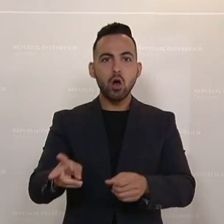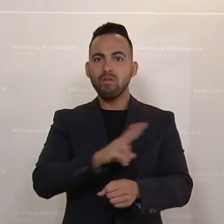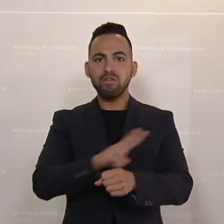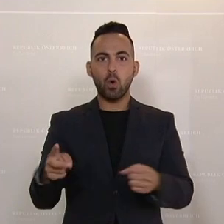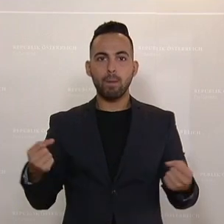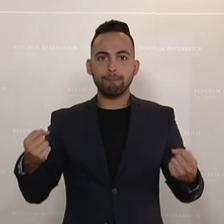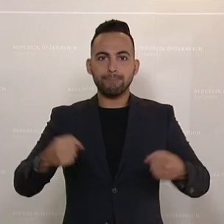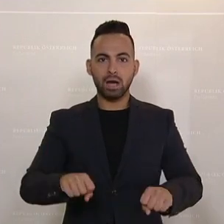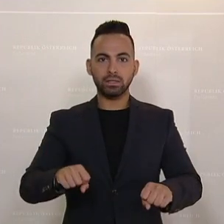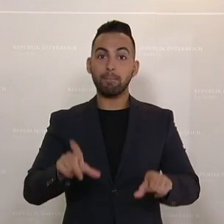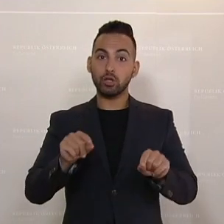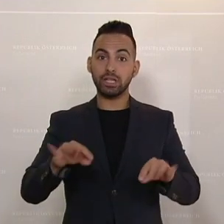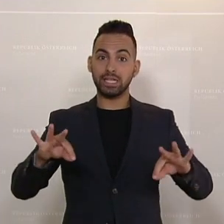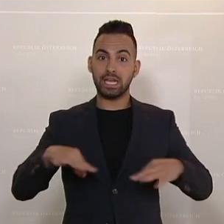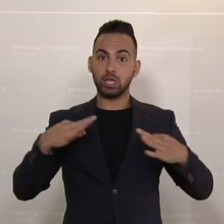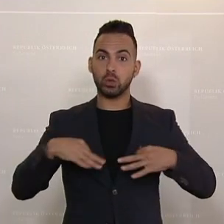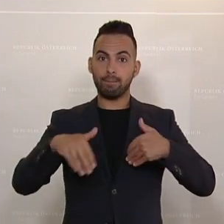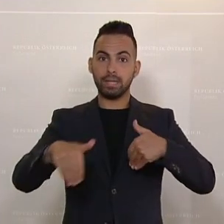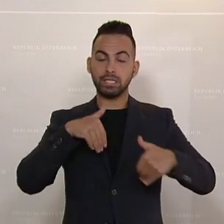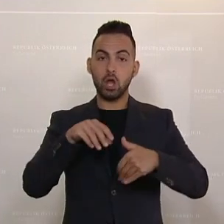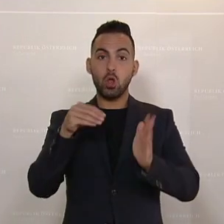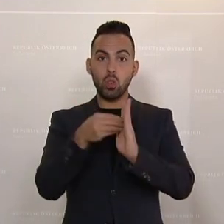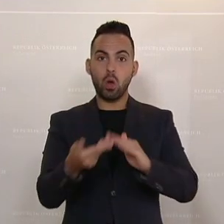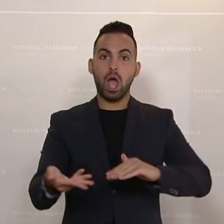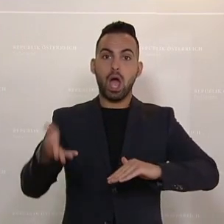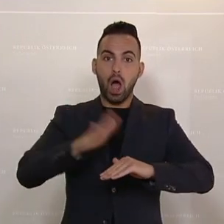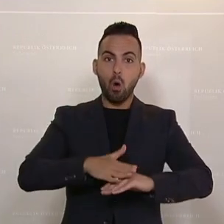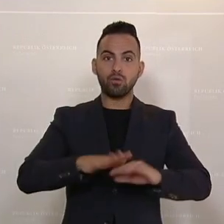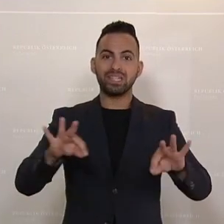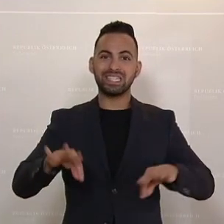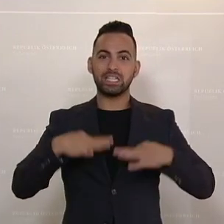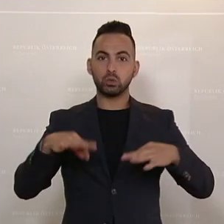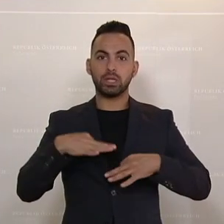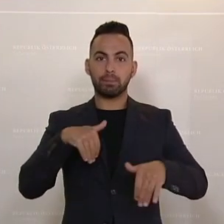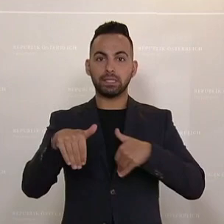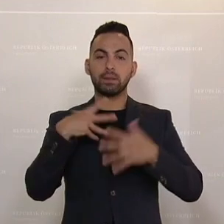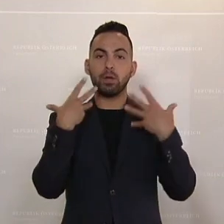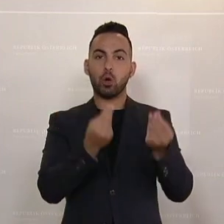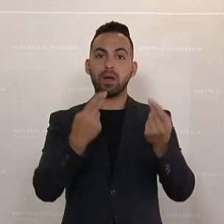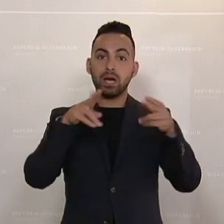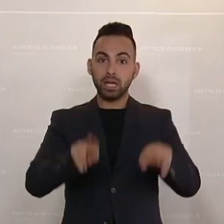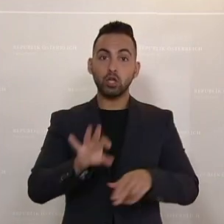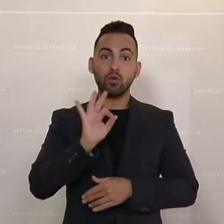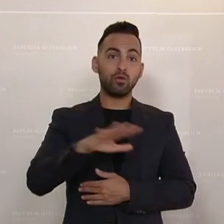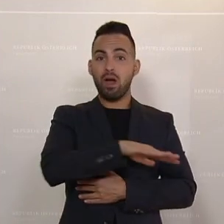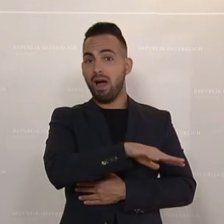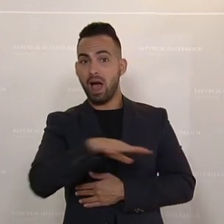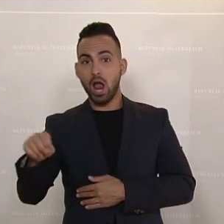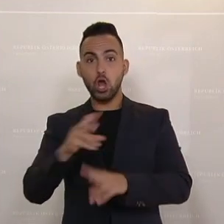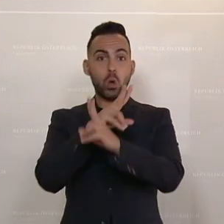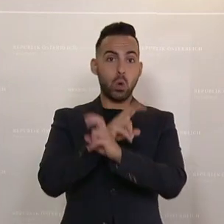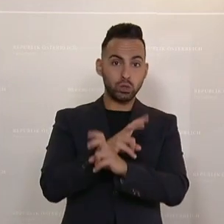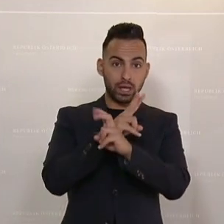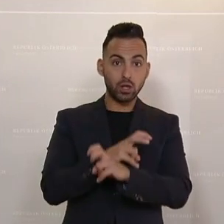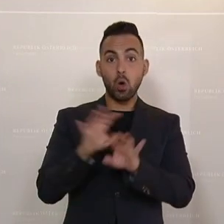weiteres Ermächtigungsgesetz für den Gesundheitsminister, flächendeckend und für alle Österreicher oder, so wie es ihm beliebt, nach eigenem